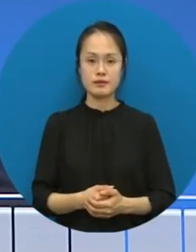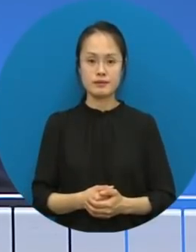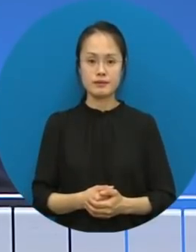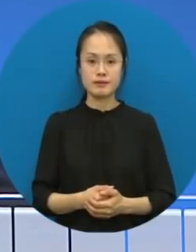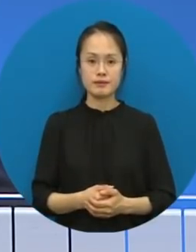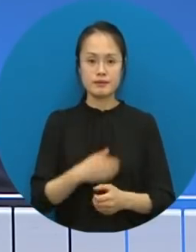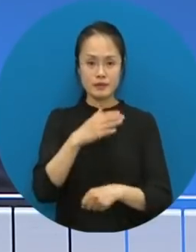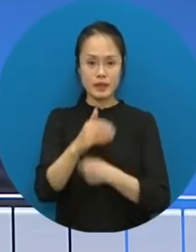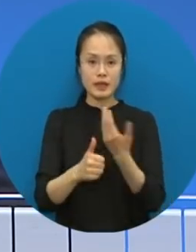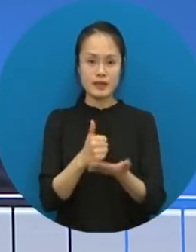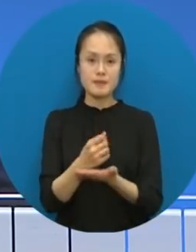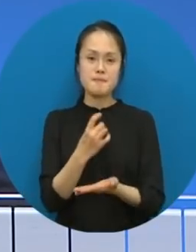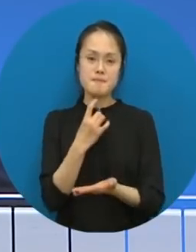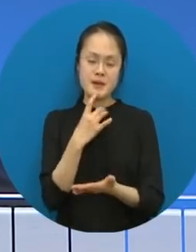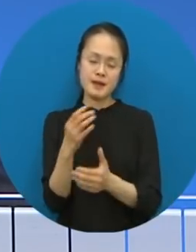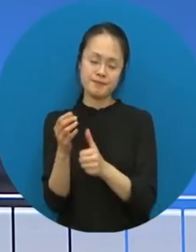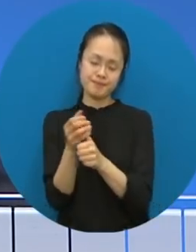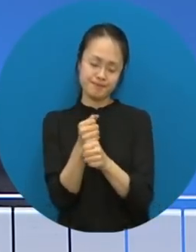하나님만을 붙드는 자가 되면